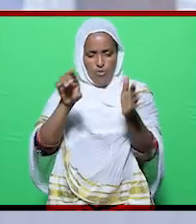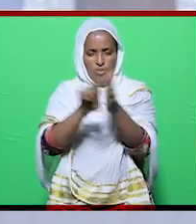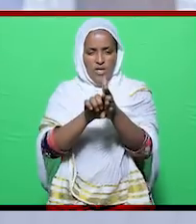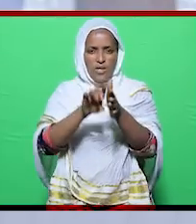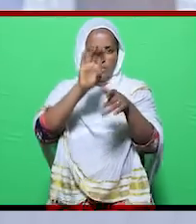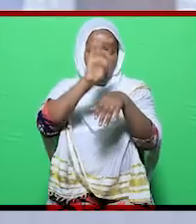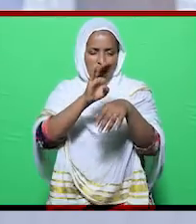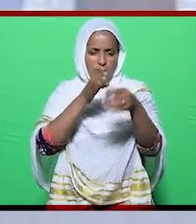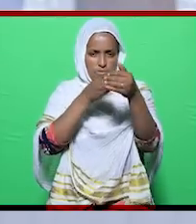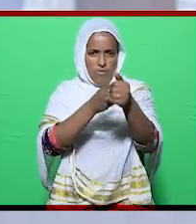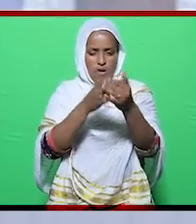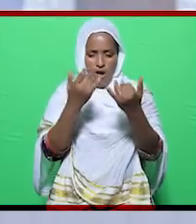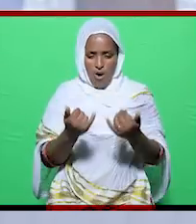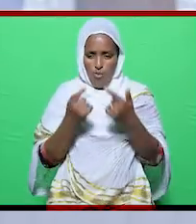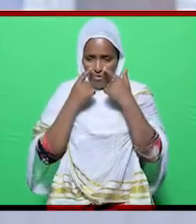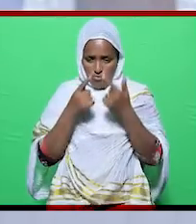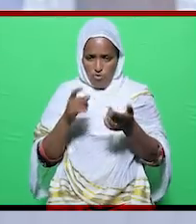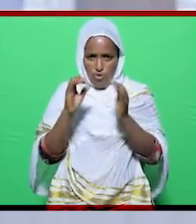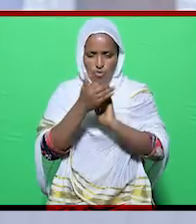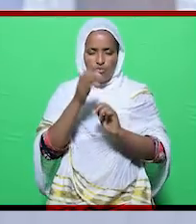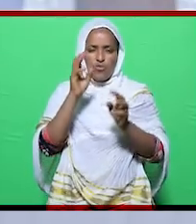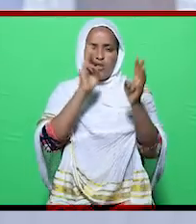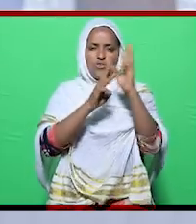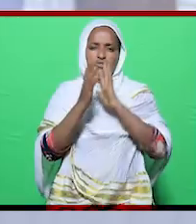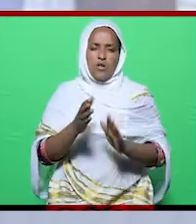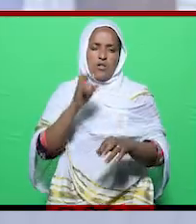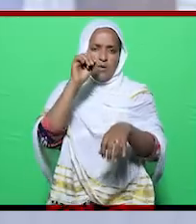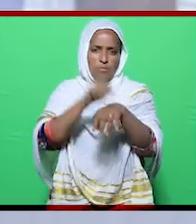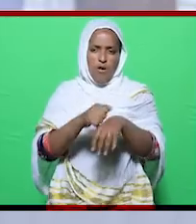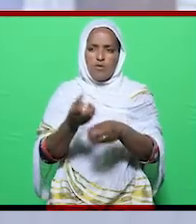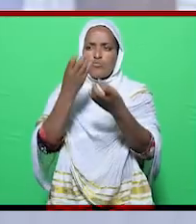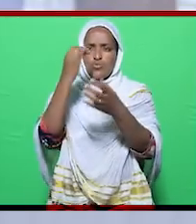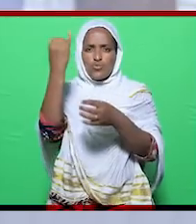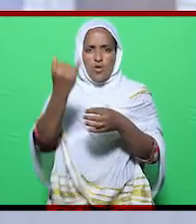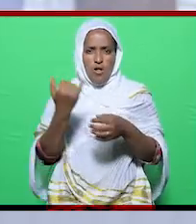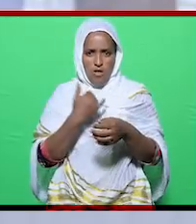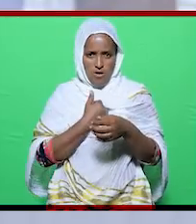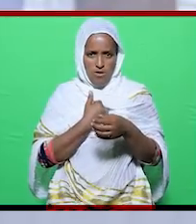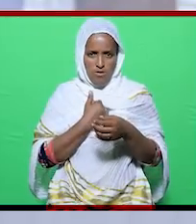ሰው በሕገ ቤተክርስቲያን አሁን እንደምናየው ከሆነ ትንሽ ያስቸግራል።